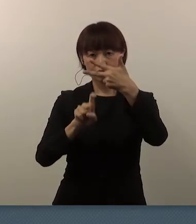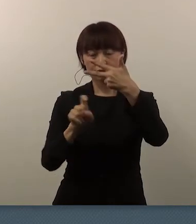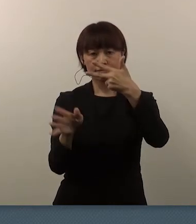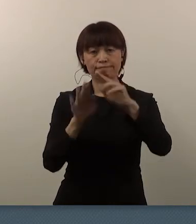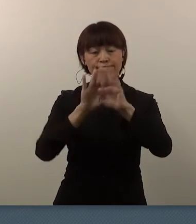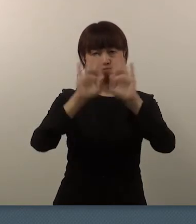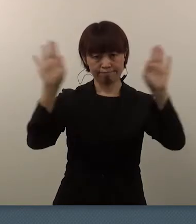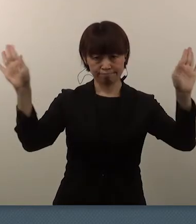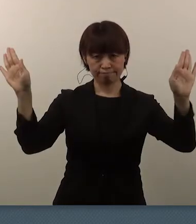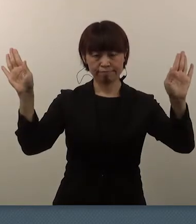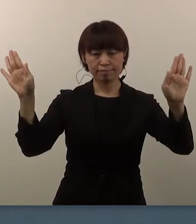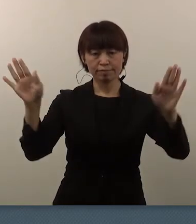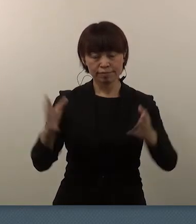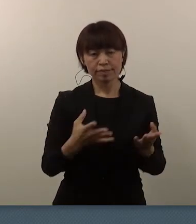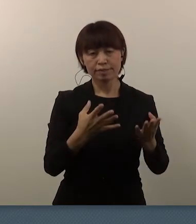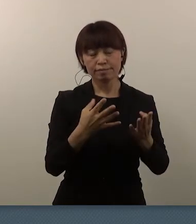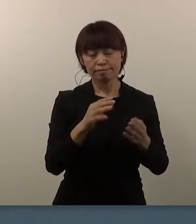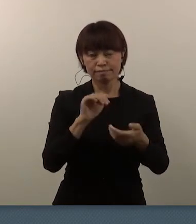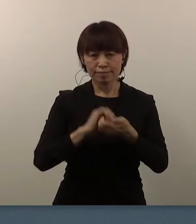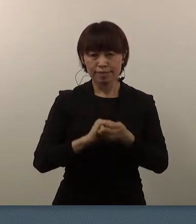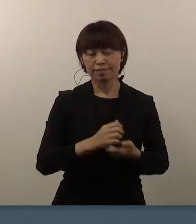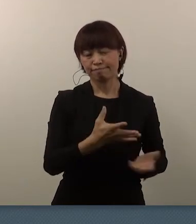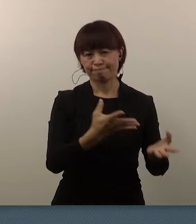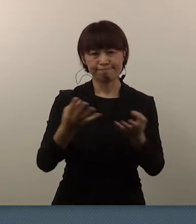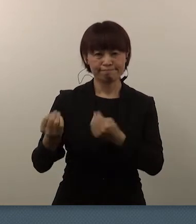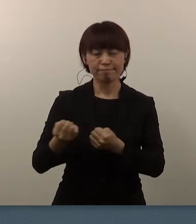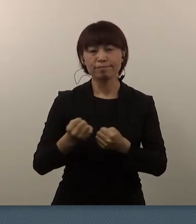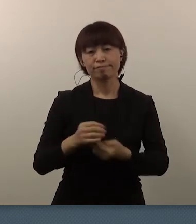、多くの方々に活用していただきたいと思います。